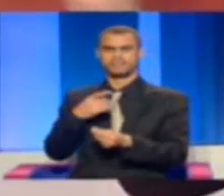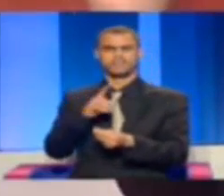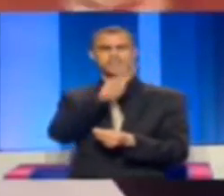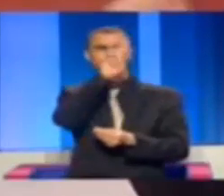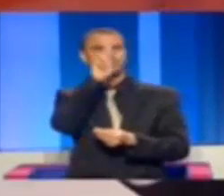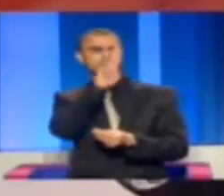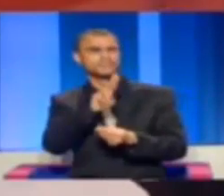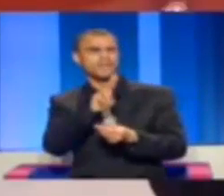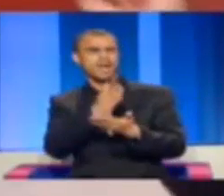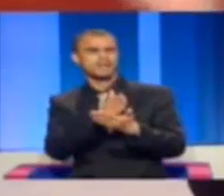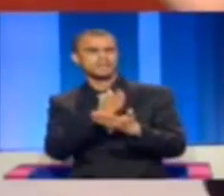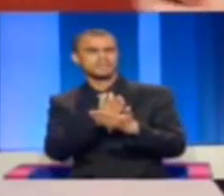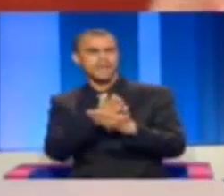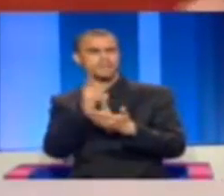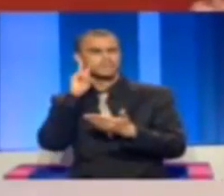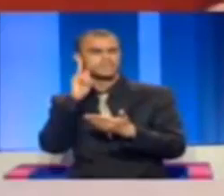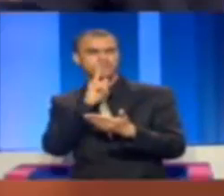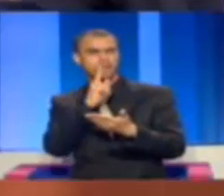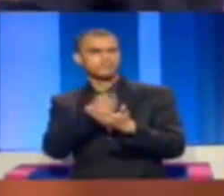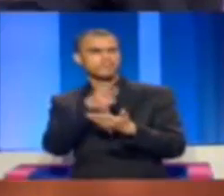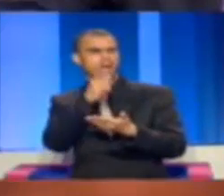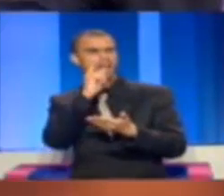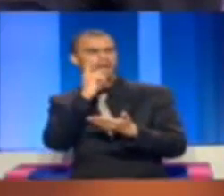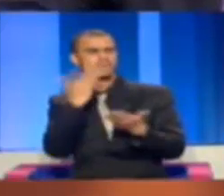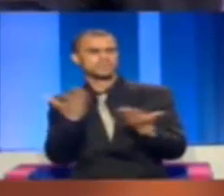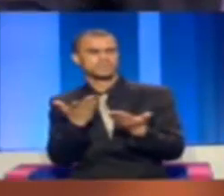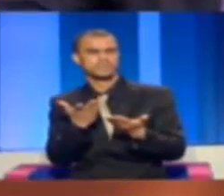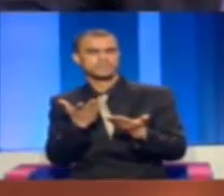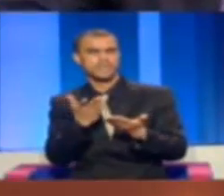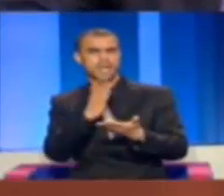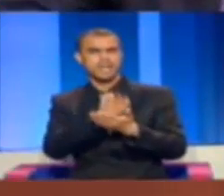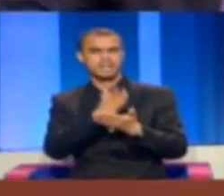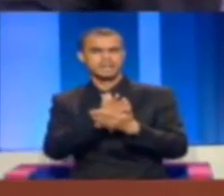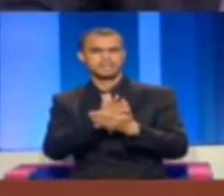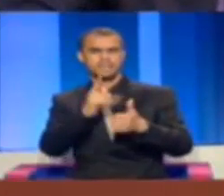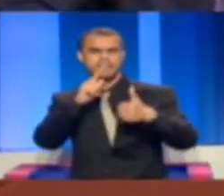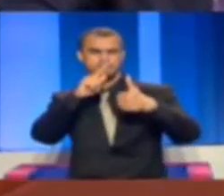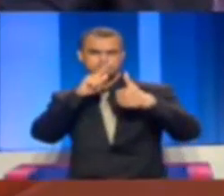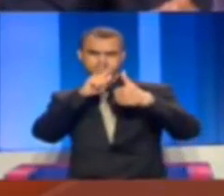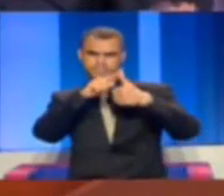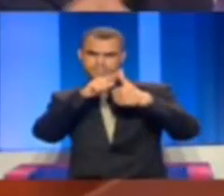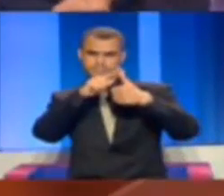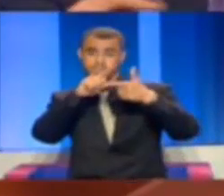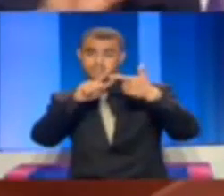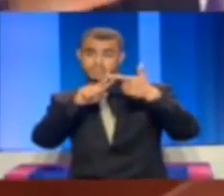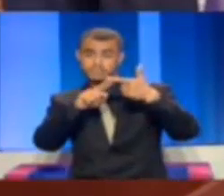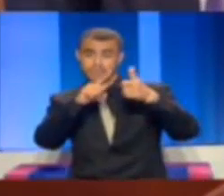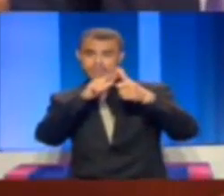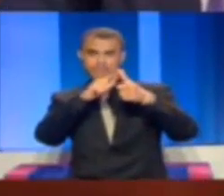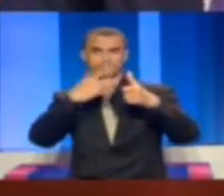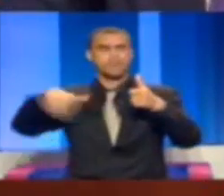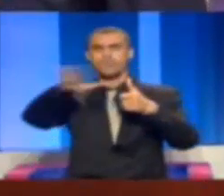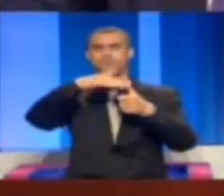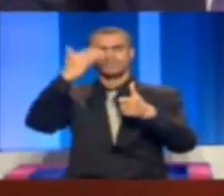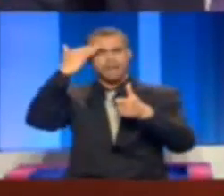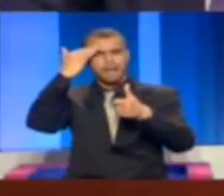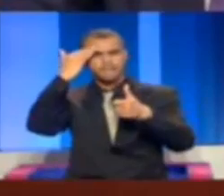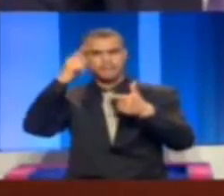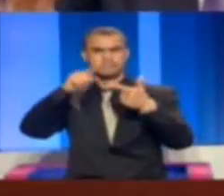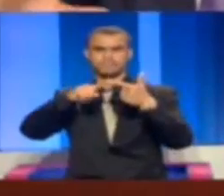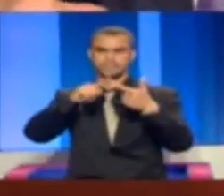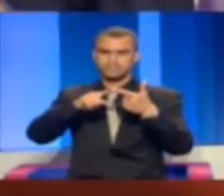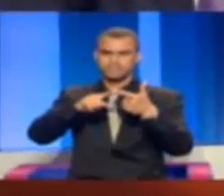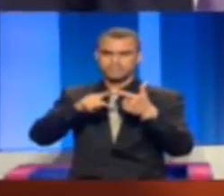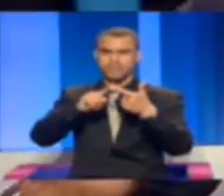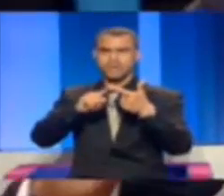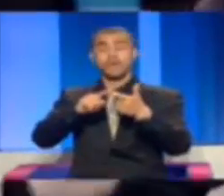والحنجره. باختصار الاسباب ربما نديرو جرد للاسباب اللي تقدر تعطينا هذه الحاله ديال اسباب كاين جوج الانواع، كاين اسباب معروفه واسباب غير